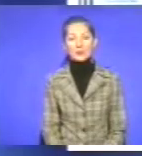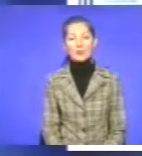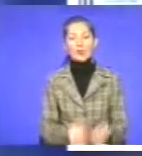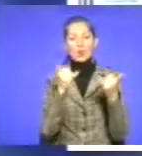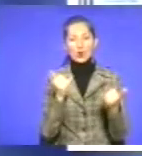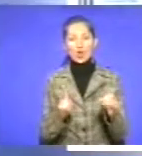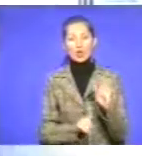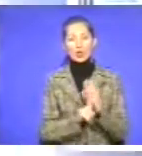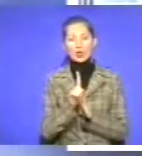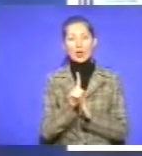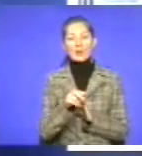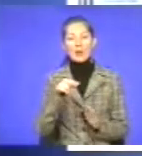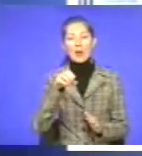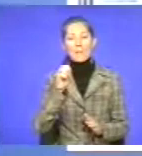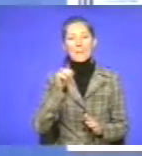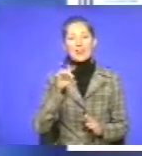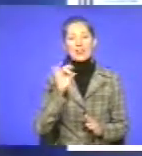Сьогодні розпочався Петрів піст.